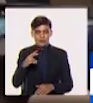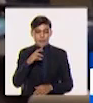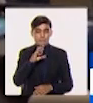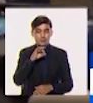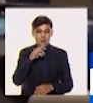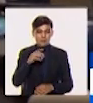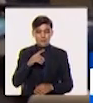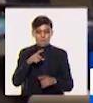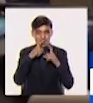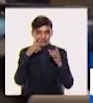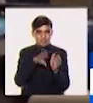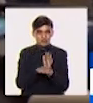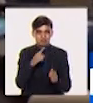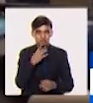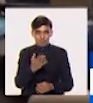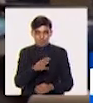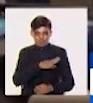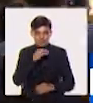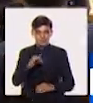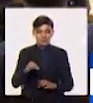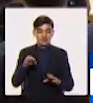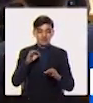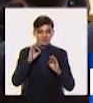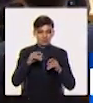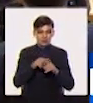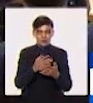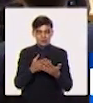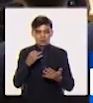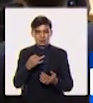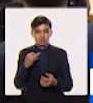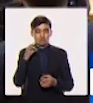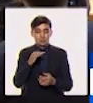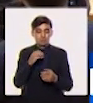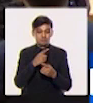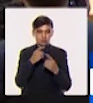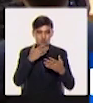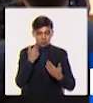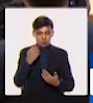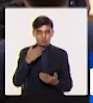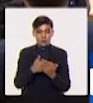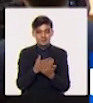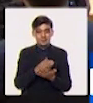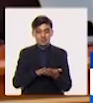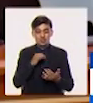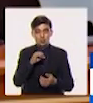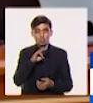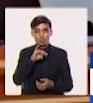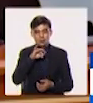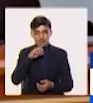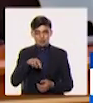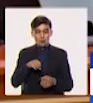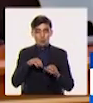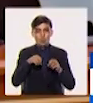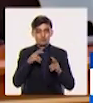баяндама жасаған болатын. Жоғарғы палатадағы жағдай туралы әзірге еш ақпарат жоқ. Бүгін өткен мәжілістің жалпы отырысында Нұрлан